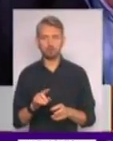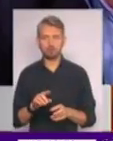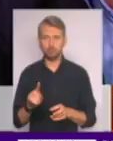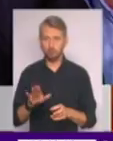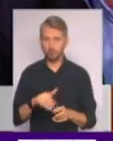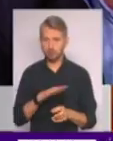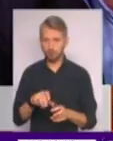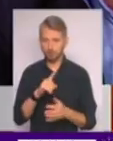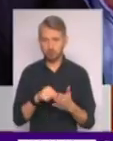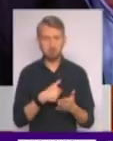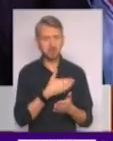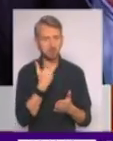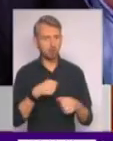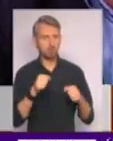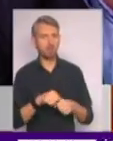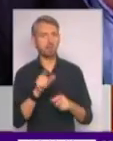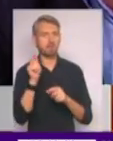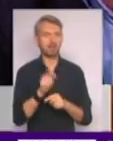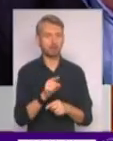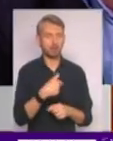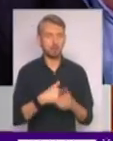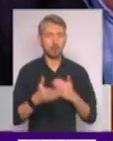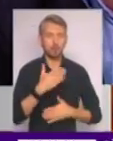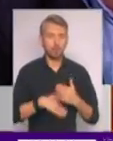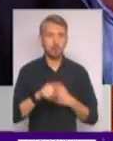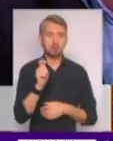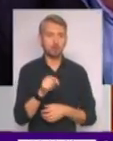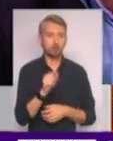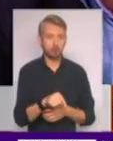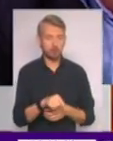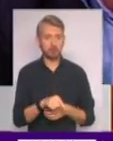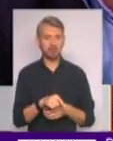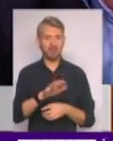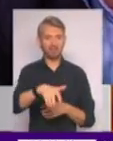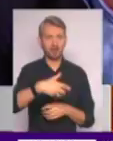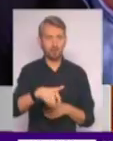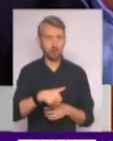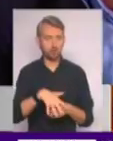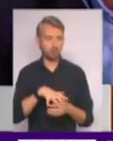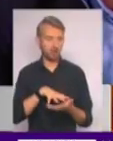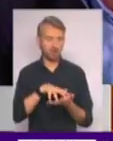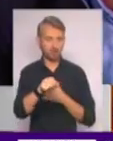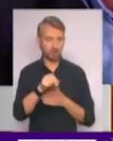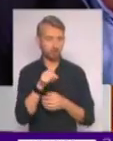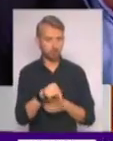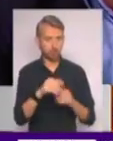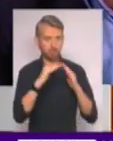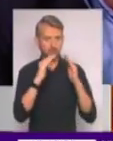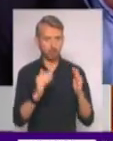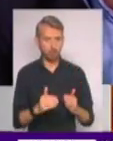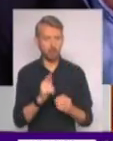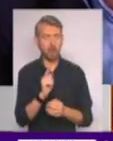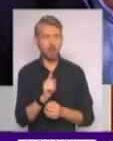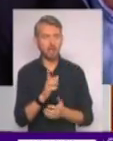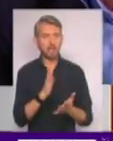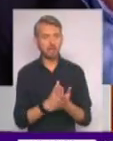не маємо права приїхати туди. Я б задоволенням, звичайно, що приїхав би туди ескаватором і розвели би той павільйон. Але